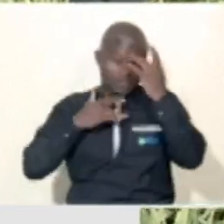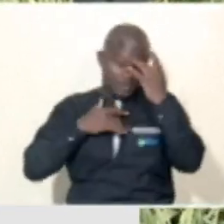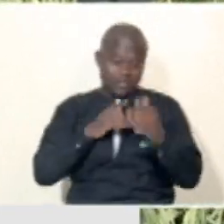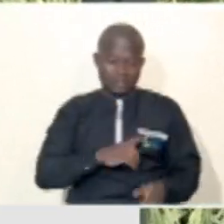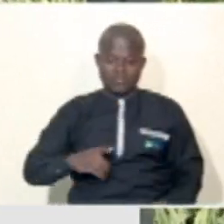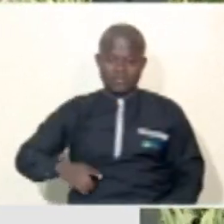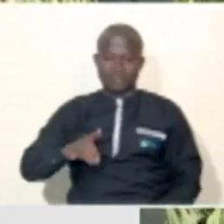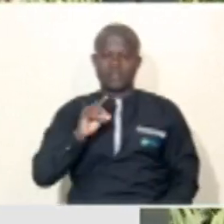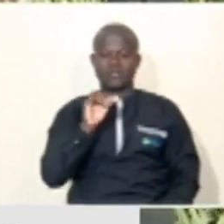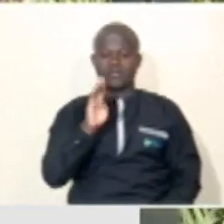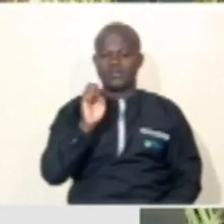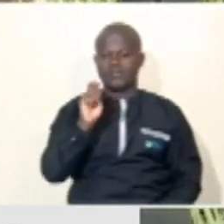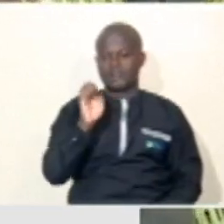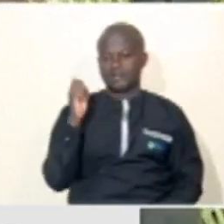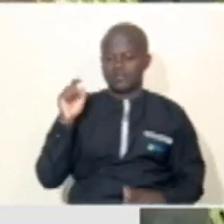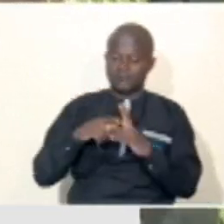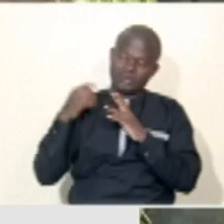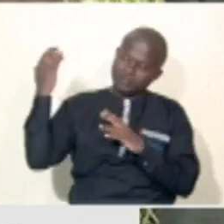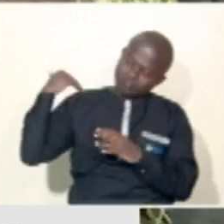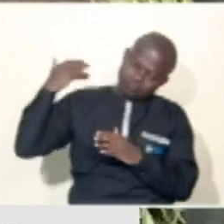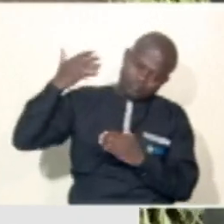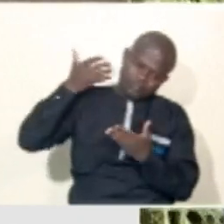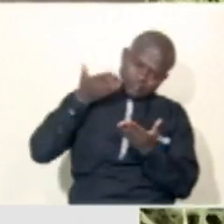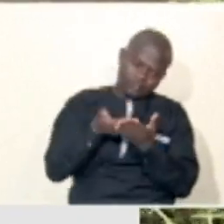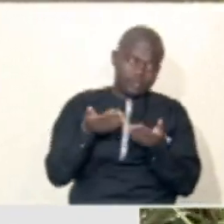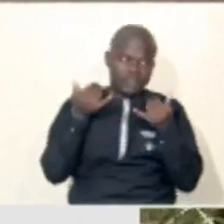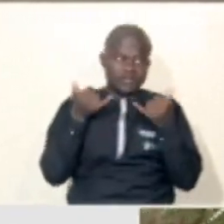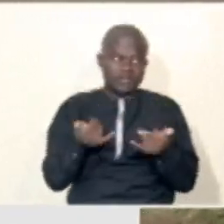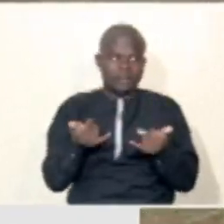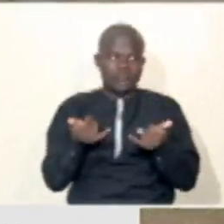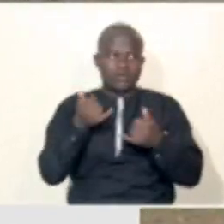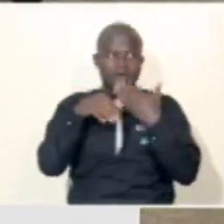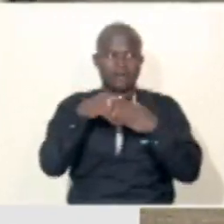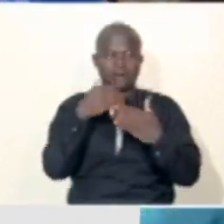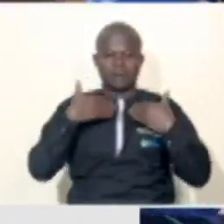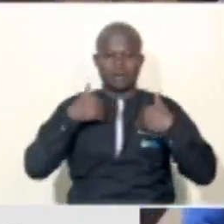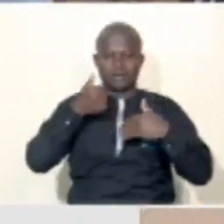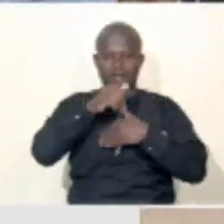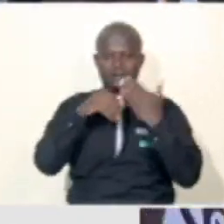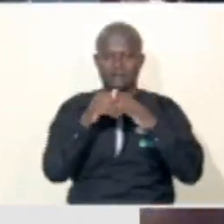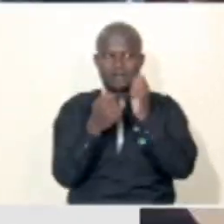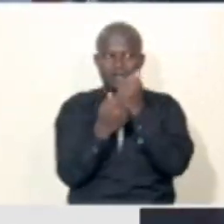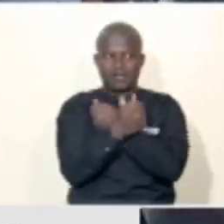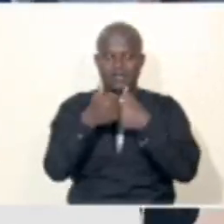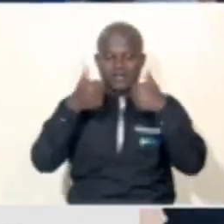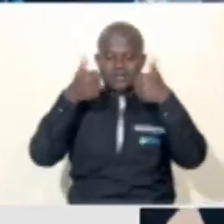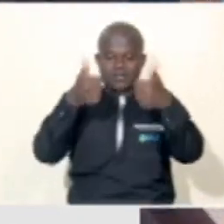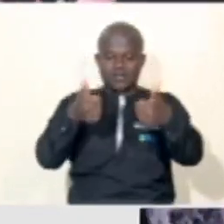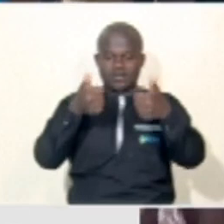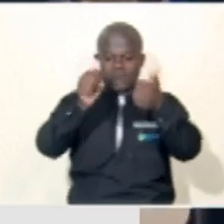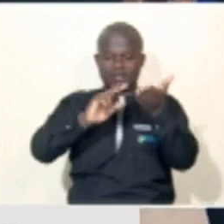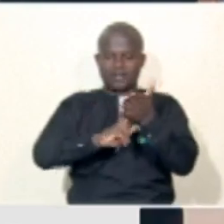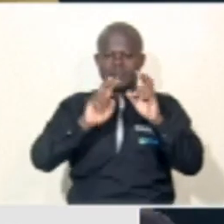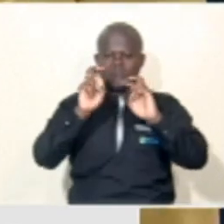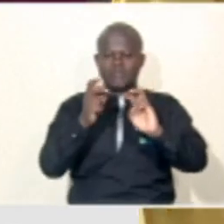ya diabete. Kuva icyo gihe kugeza ubu akoreye imyitozo, ubuzima bwe ngo bwaje kumera neza, akaba yemeza